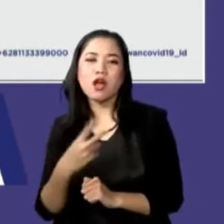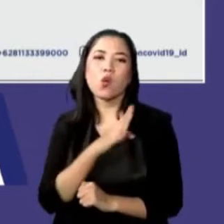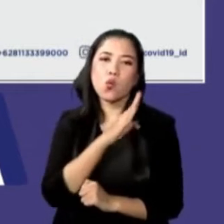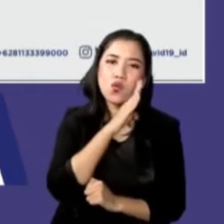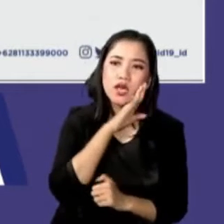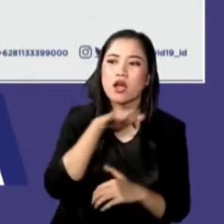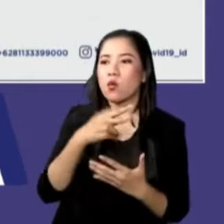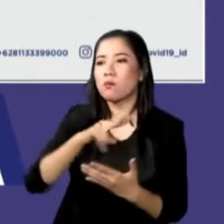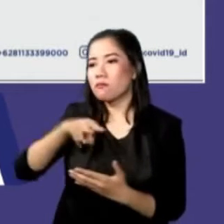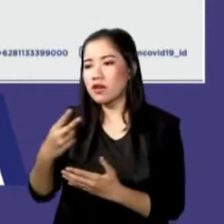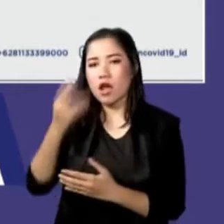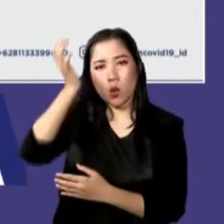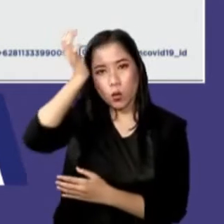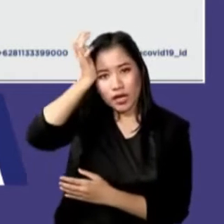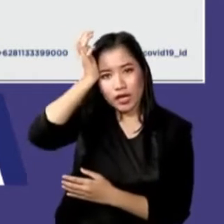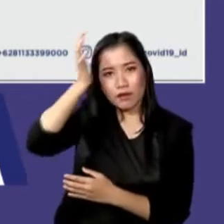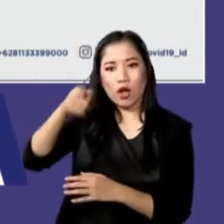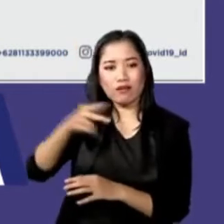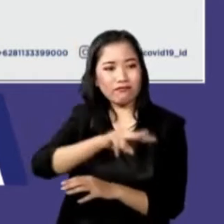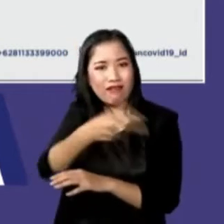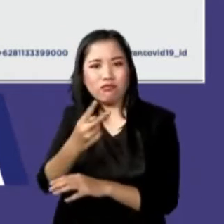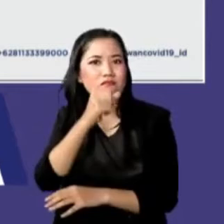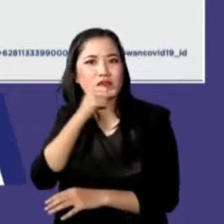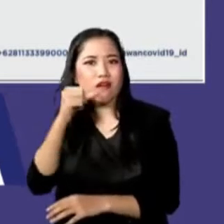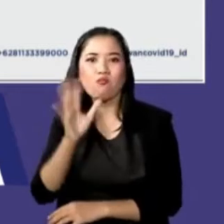hijau, bukan untuk pindah ke zona merah.